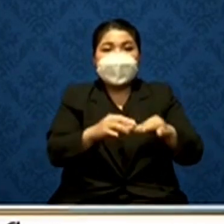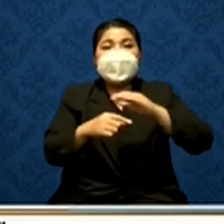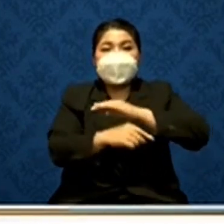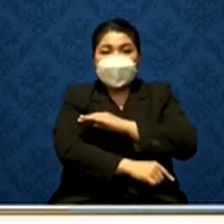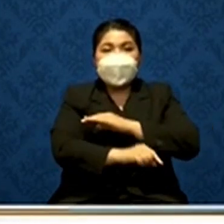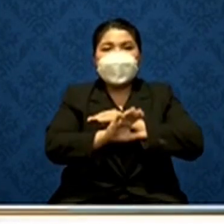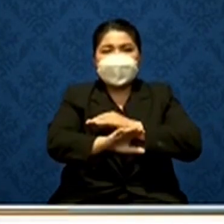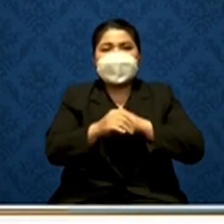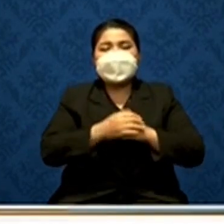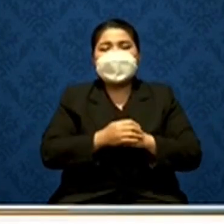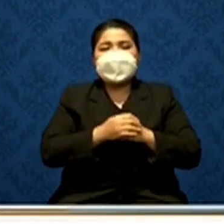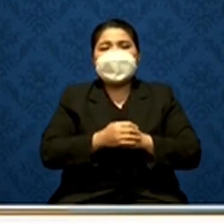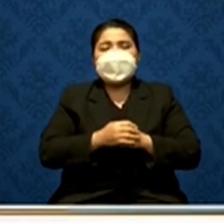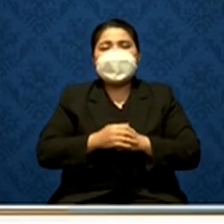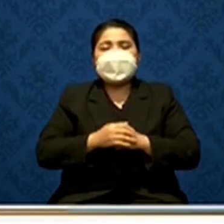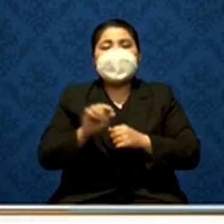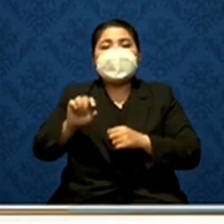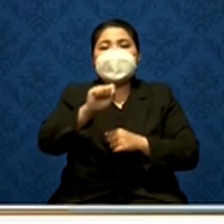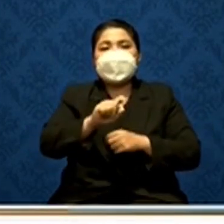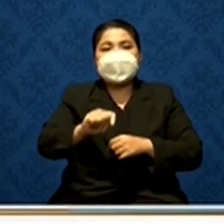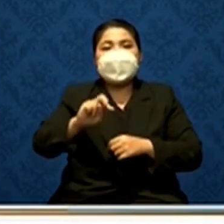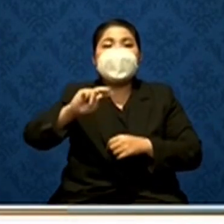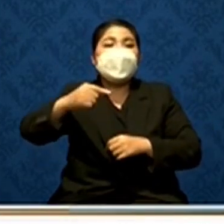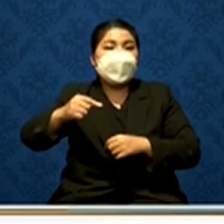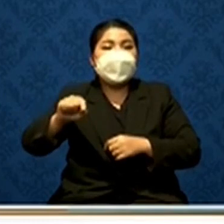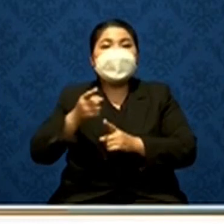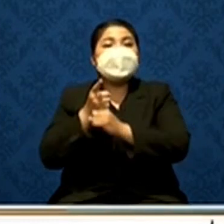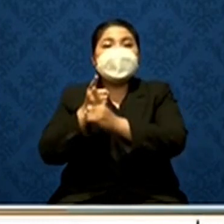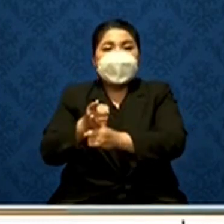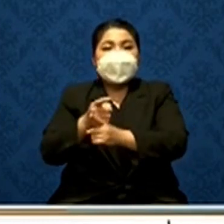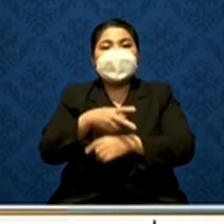Tamam Kh participantของเถาตท el Mauriceะข้อสังเกตของพ.าช.